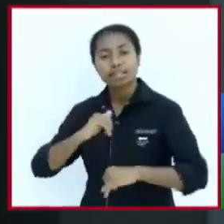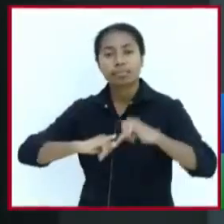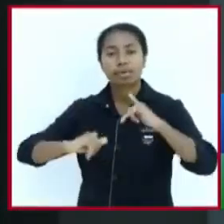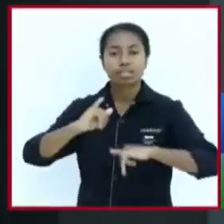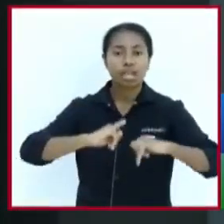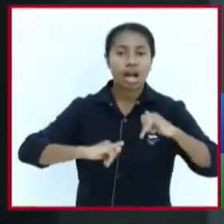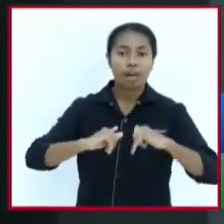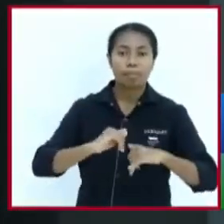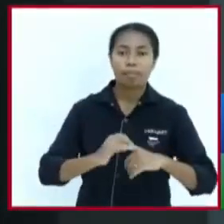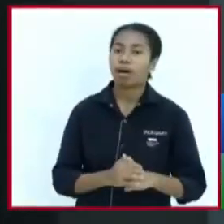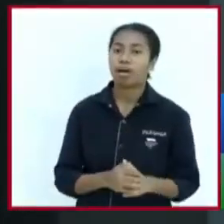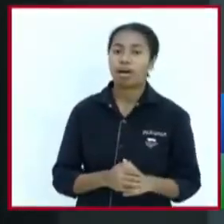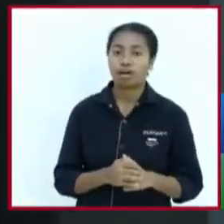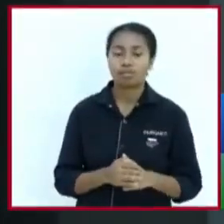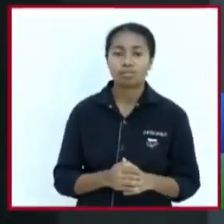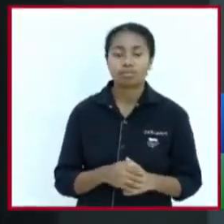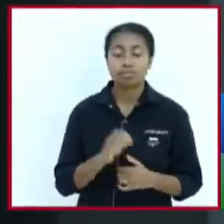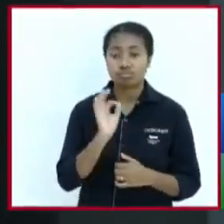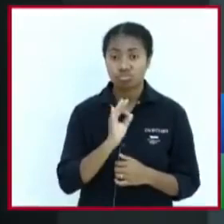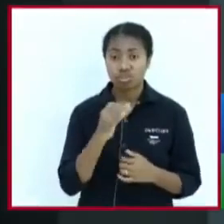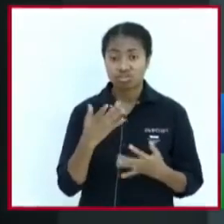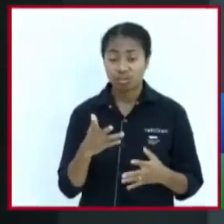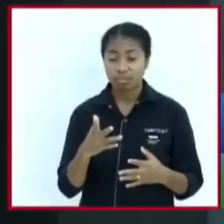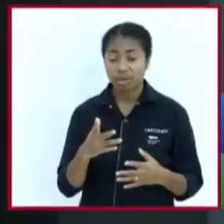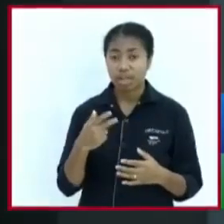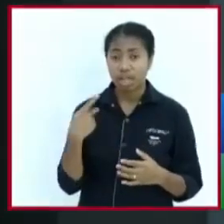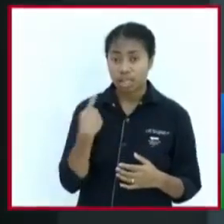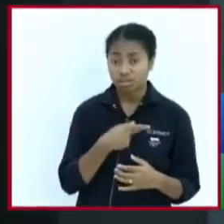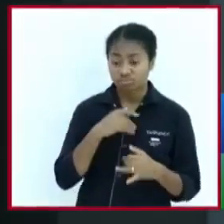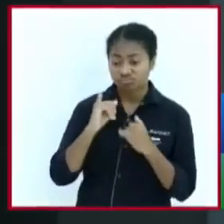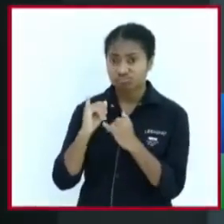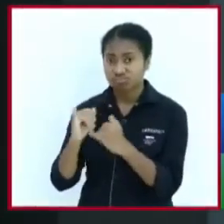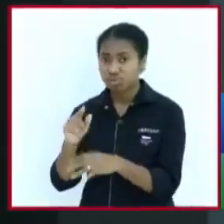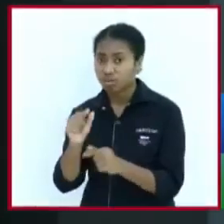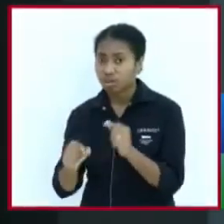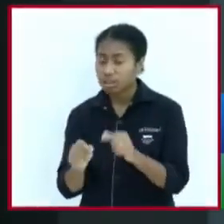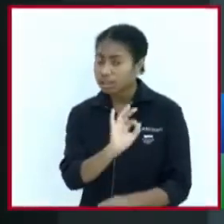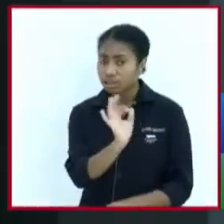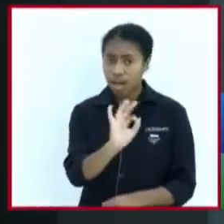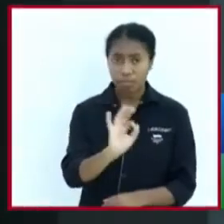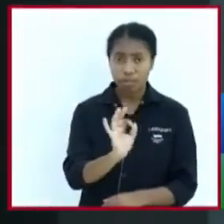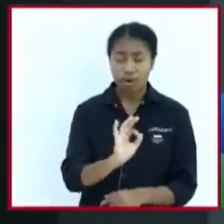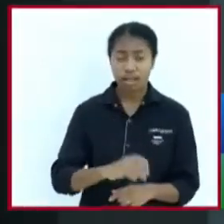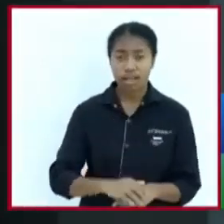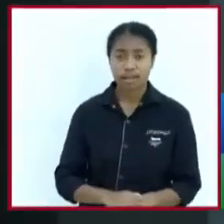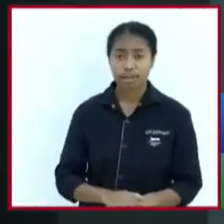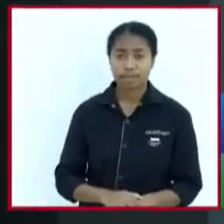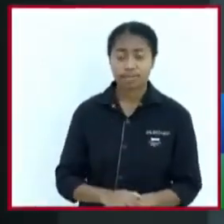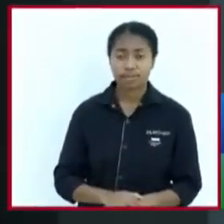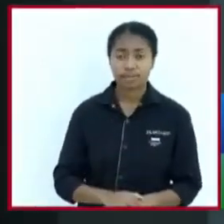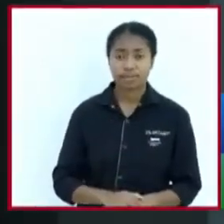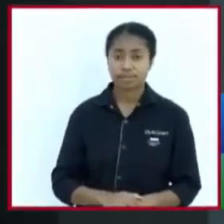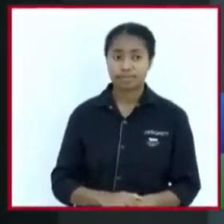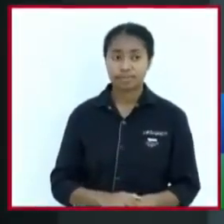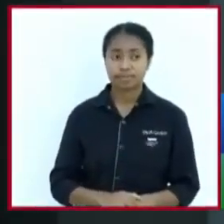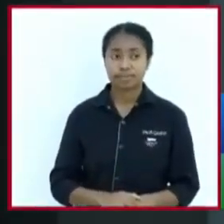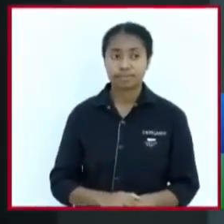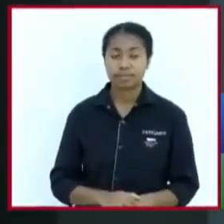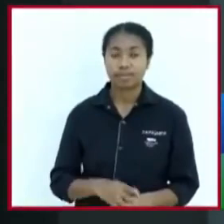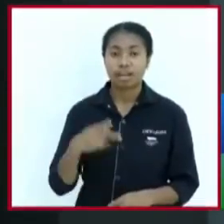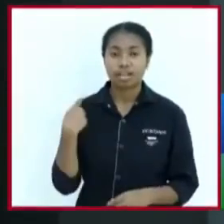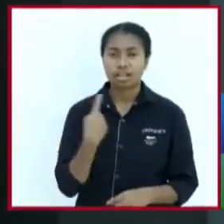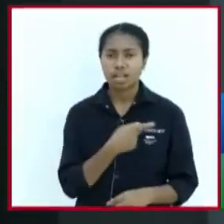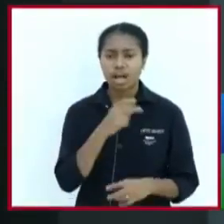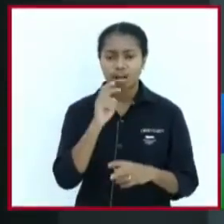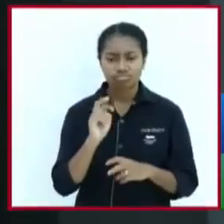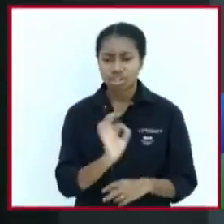menolong saling menopang jangan saling menjatuhkan jangan saling menggaet Hai jangan saling